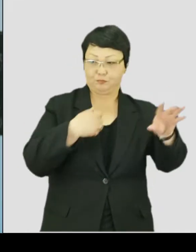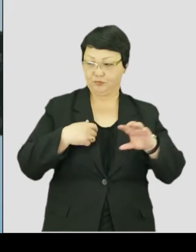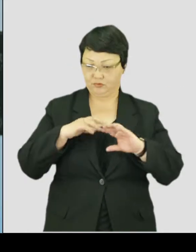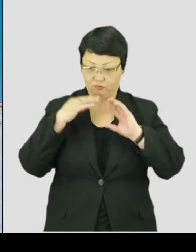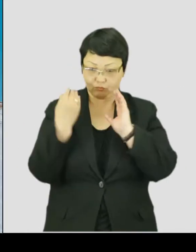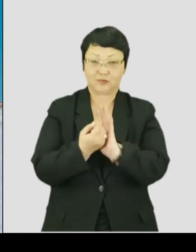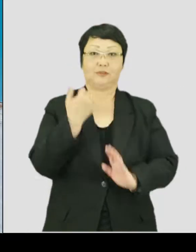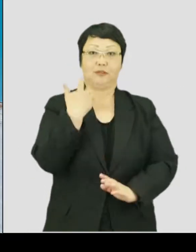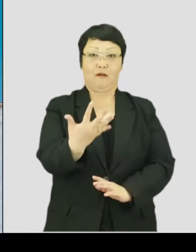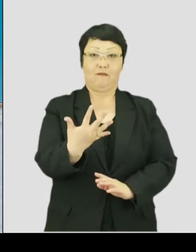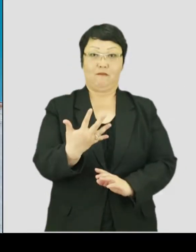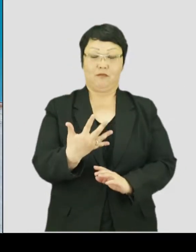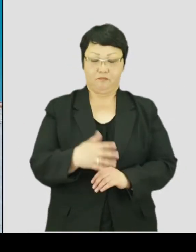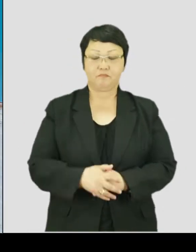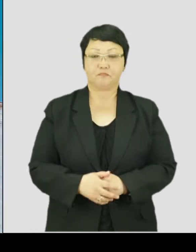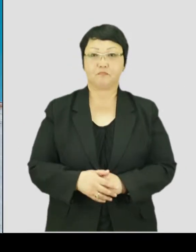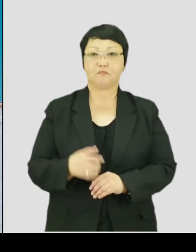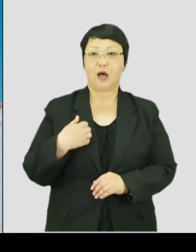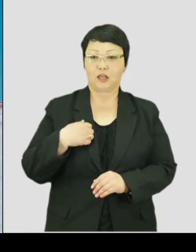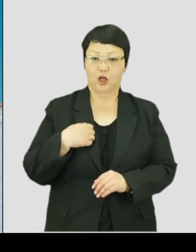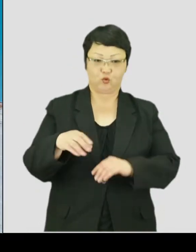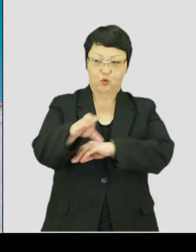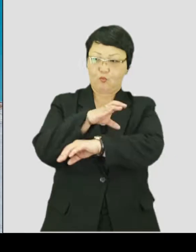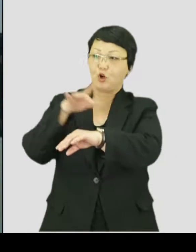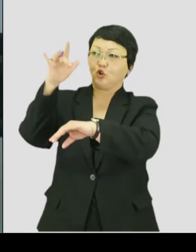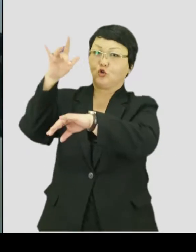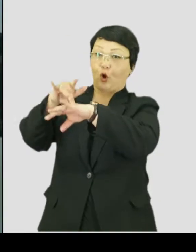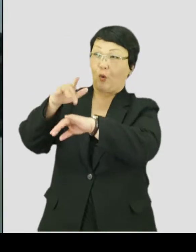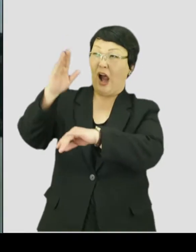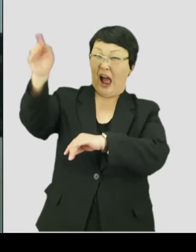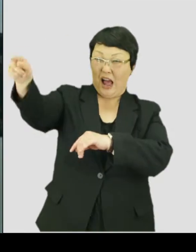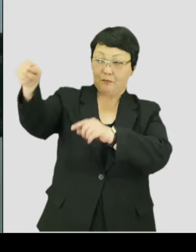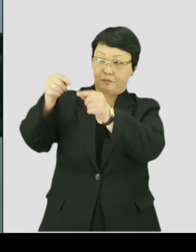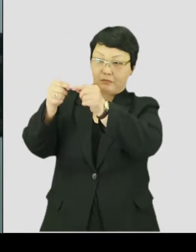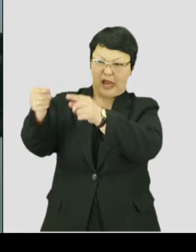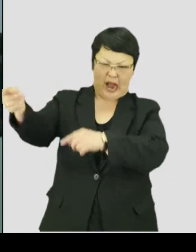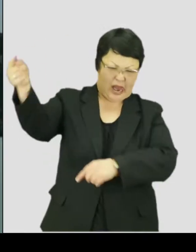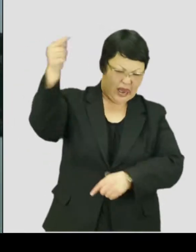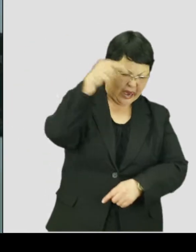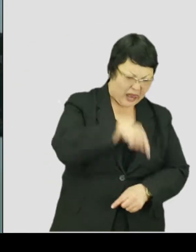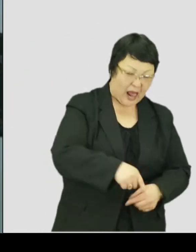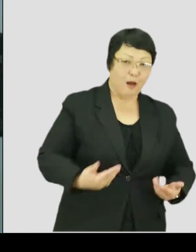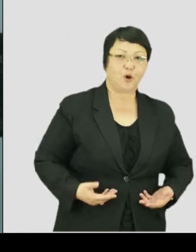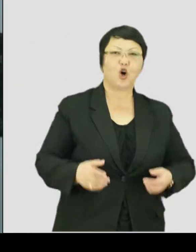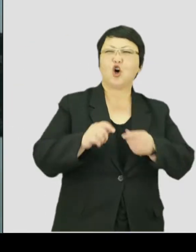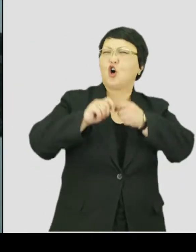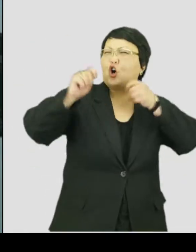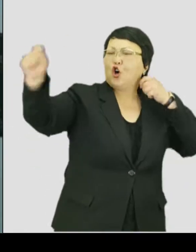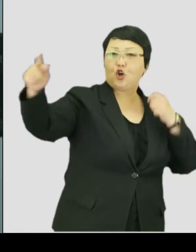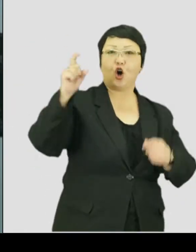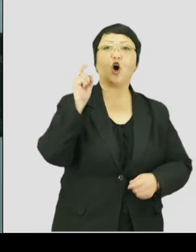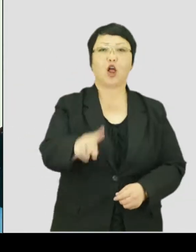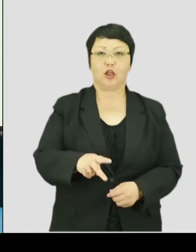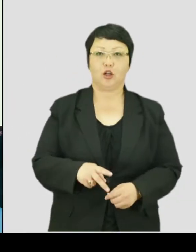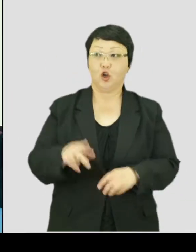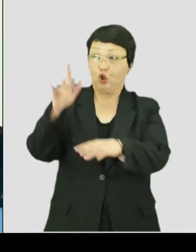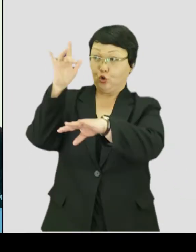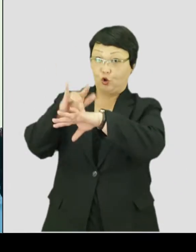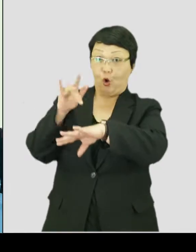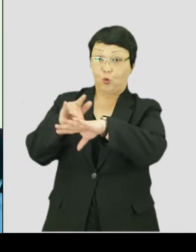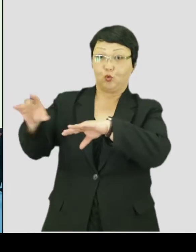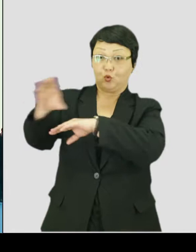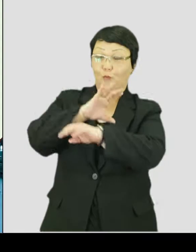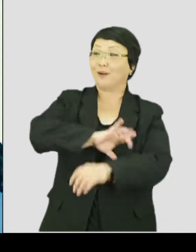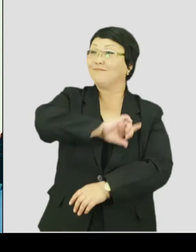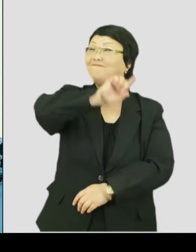болохоор манайх чинь нэлээд холтой сумын төвөөс тэгээд одоо ямар нэгэн асуудлаар төв орлоо гэж бодоход хүмүүс